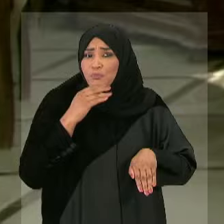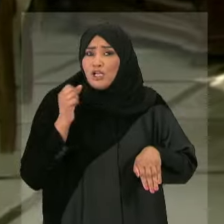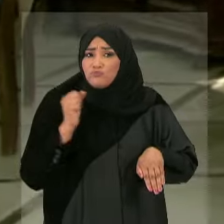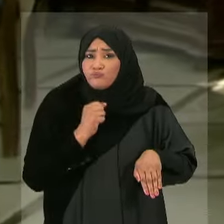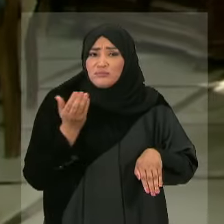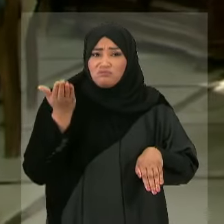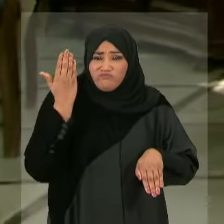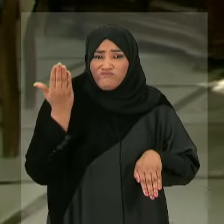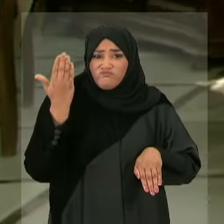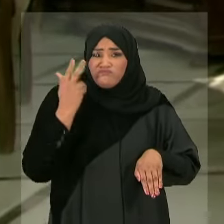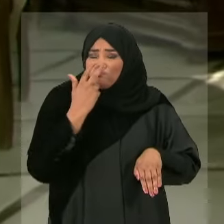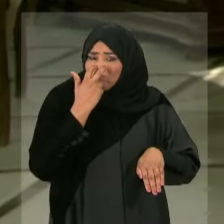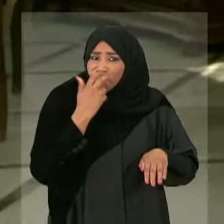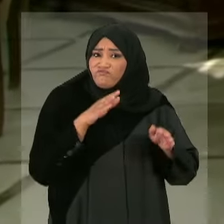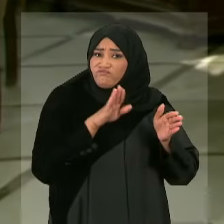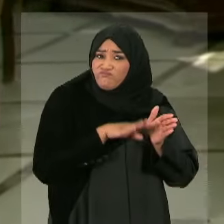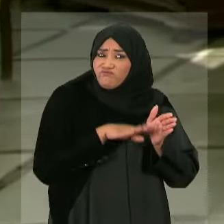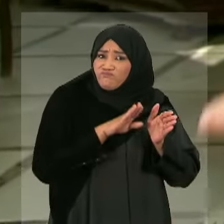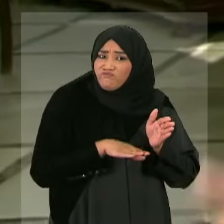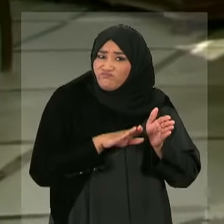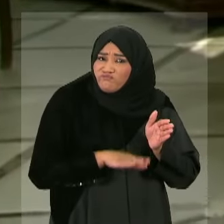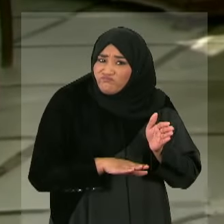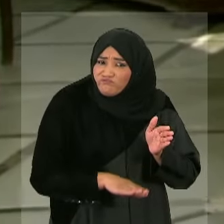شعبنا بالأكمل هي جذور عميقة.